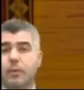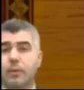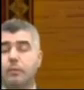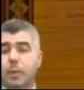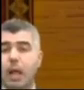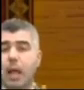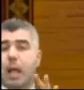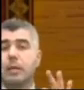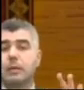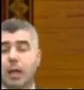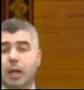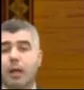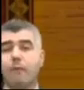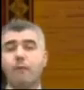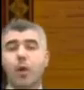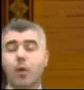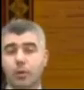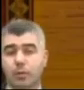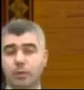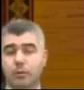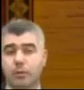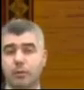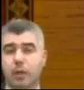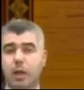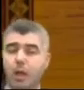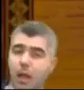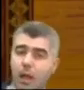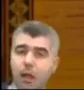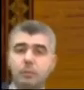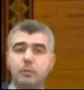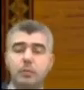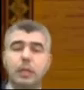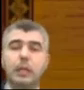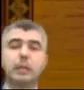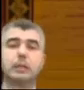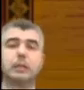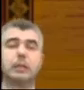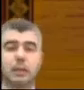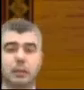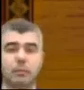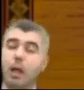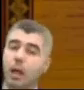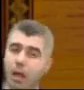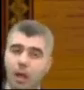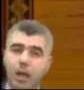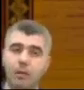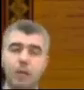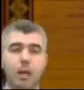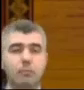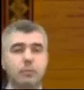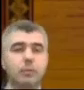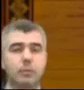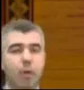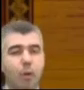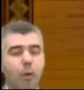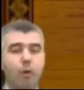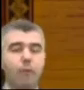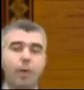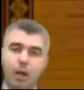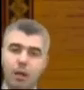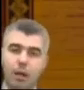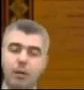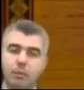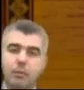تعرفون التمسك التاريخي لفرنسا بحل الدولتين. علينا أن نقوم بإعادة إطلاق هذه